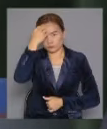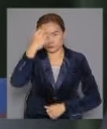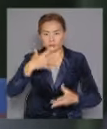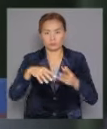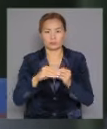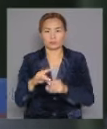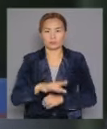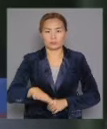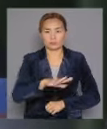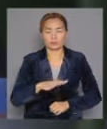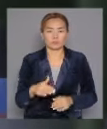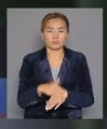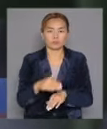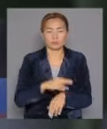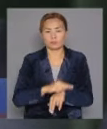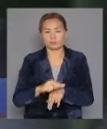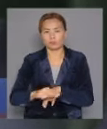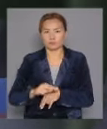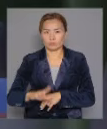елді жақсылыққа шарлап,